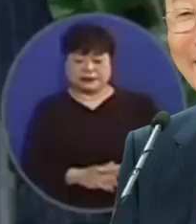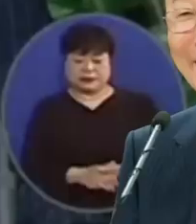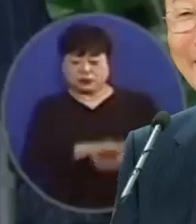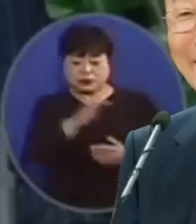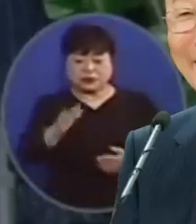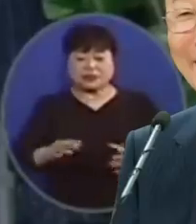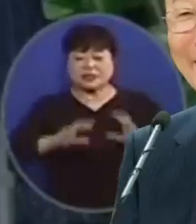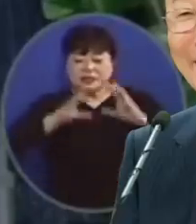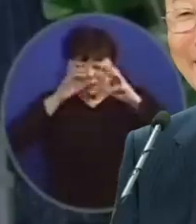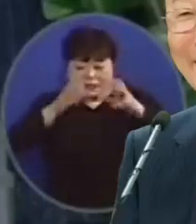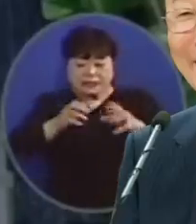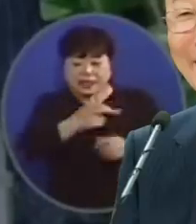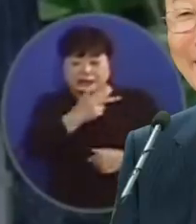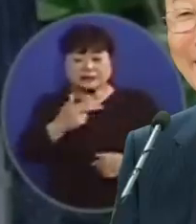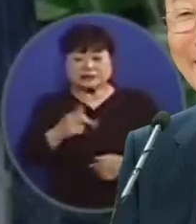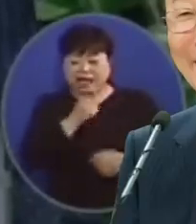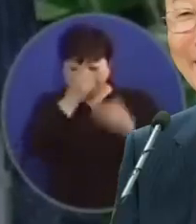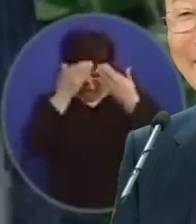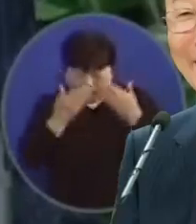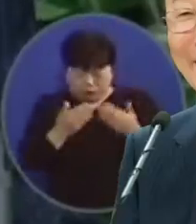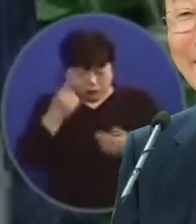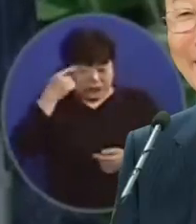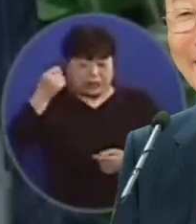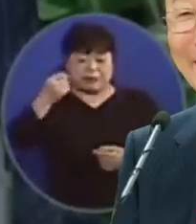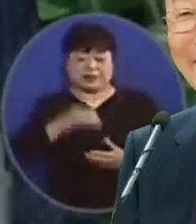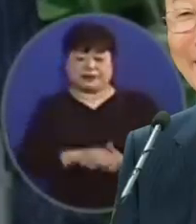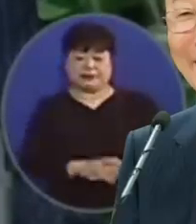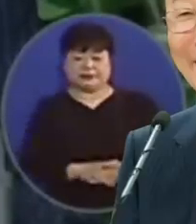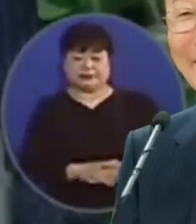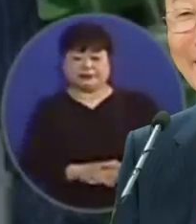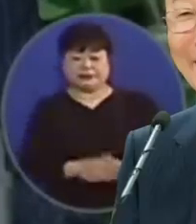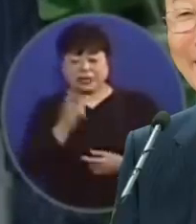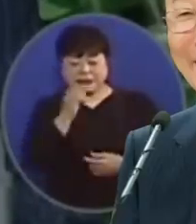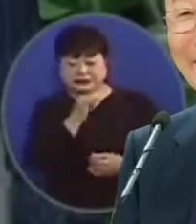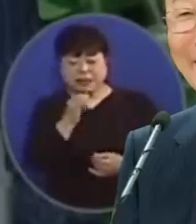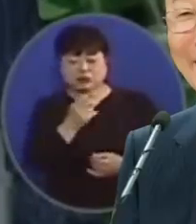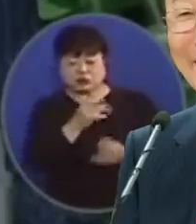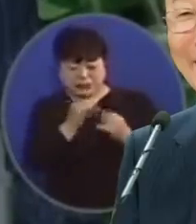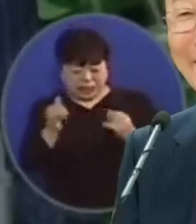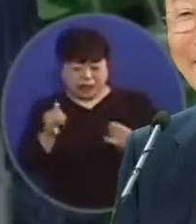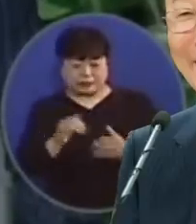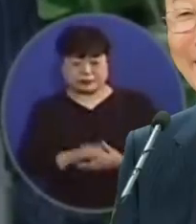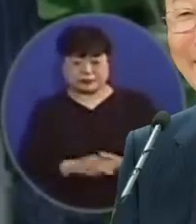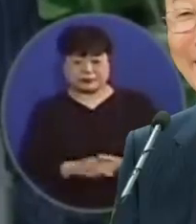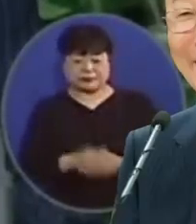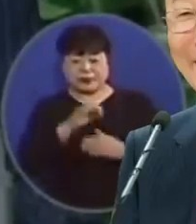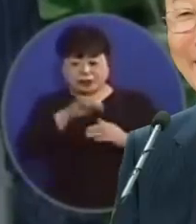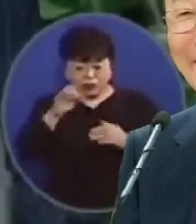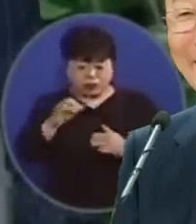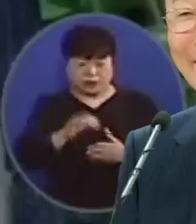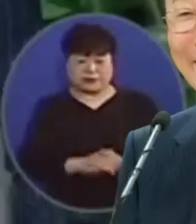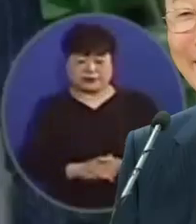우리가 이 세상을 큰 감옥으로 비유하면 한 사람 두 사람 내 이웃이